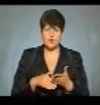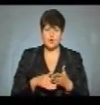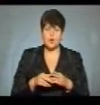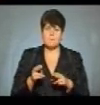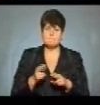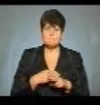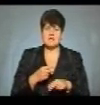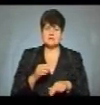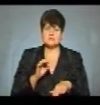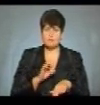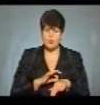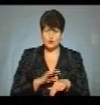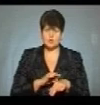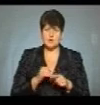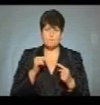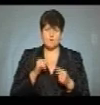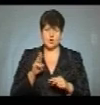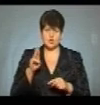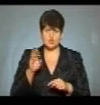Обезболюючі, протишокова терапія,